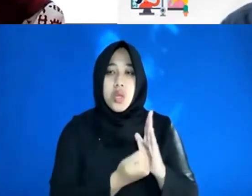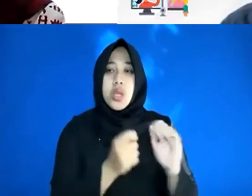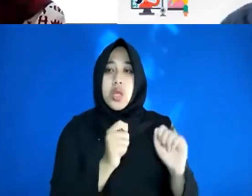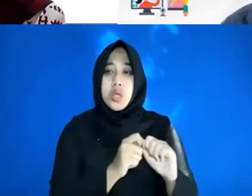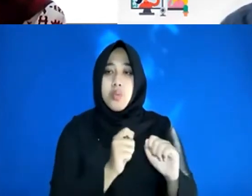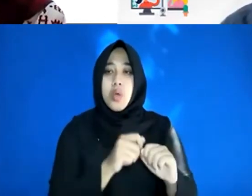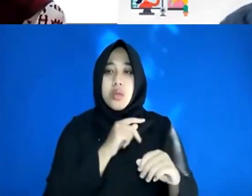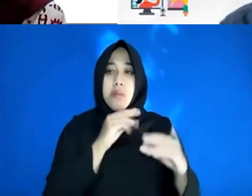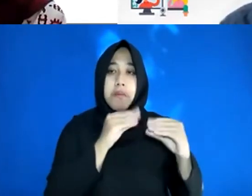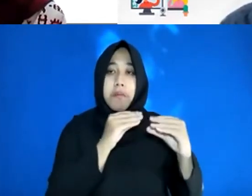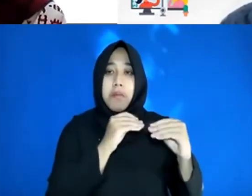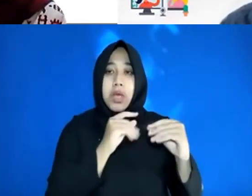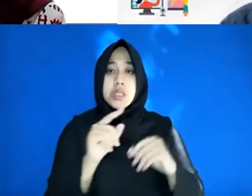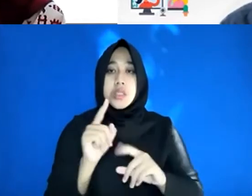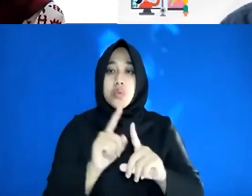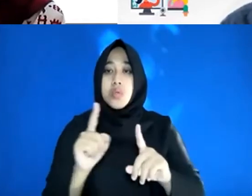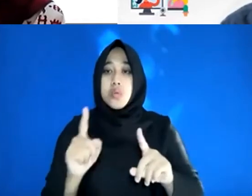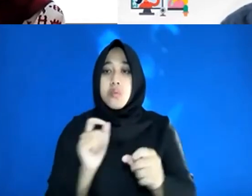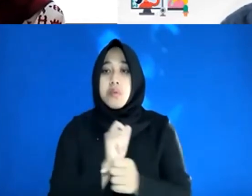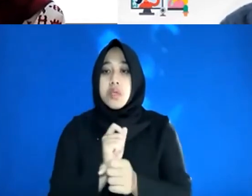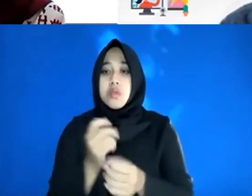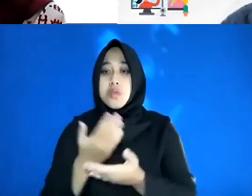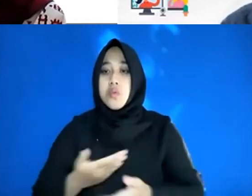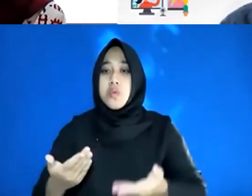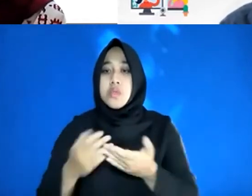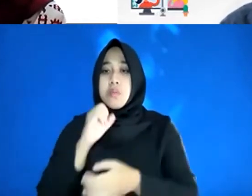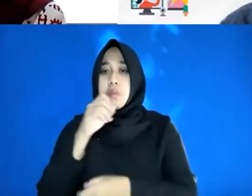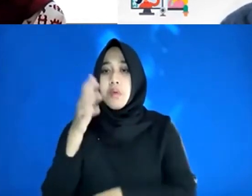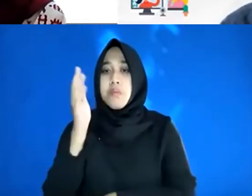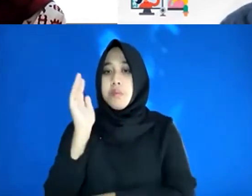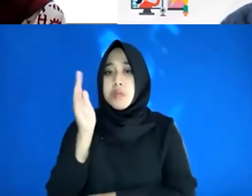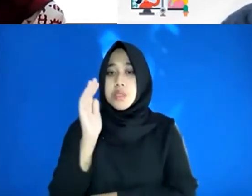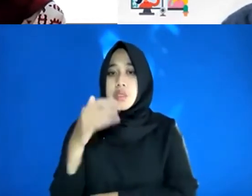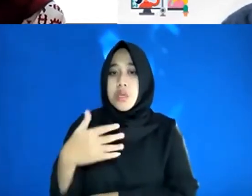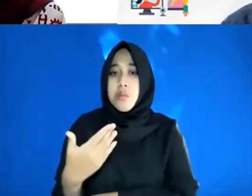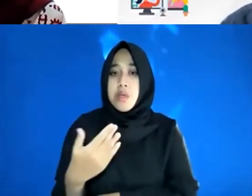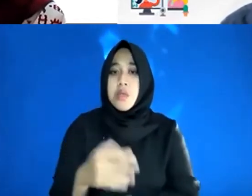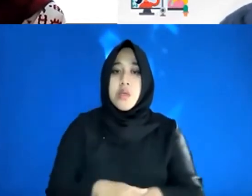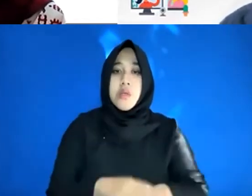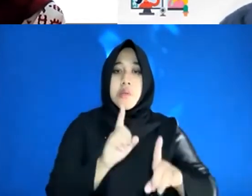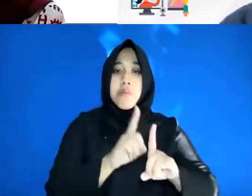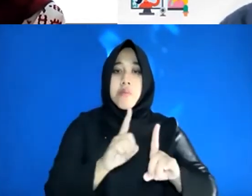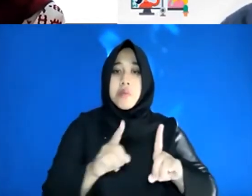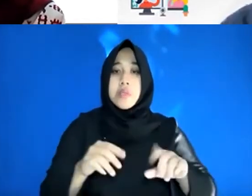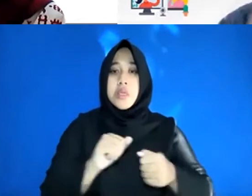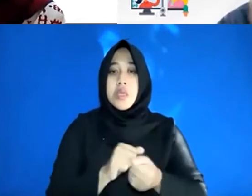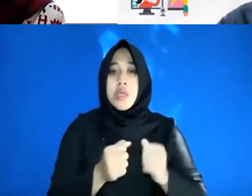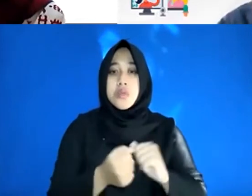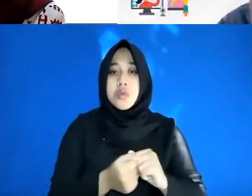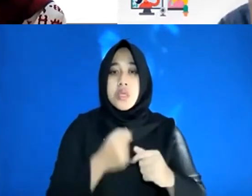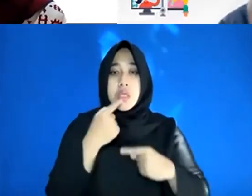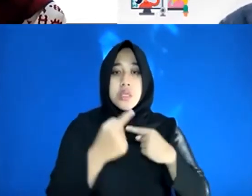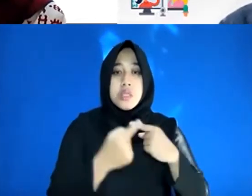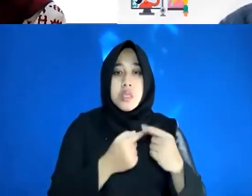kita bahas satu persatu setiap pekerja sosial menyampaikan, mempresentasikan setiap kasus atau sharing